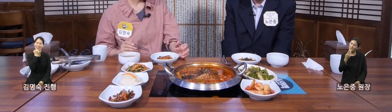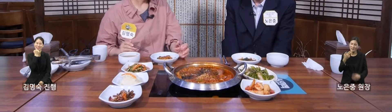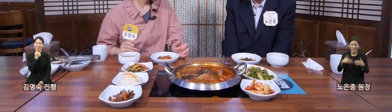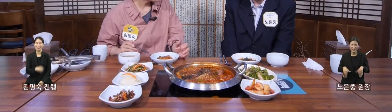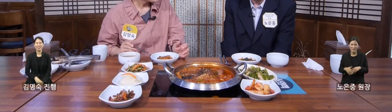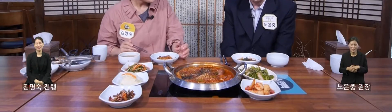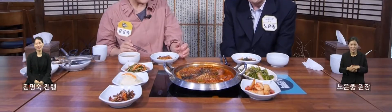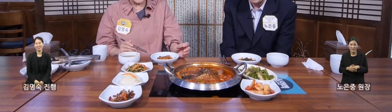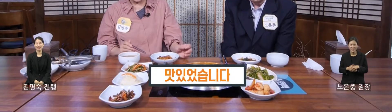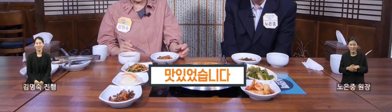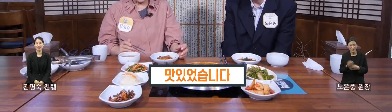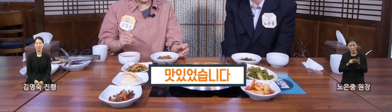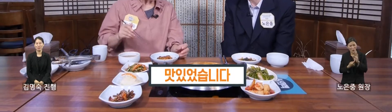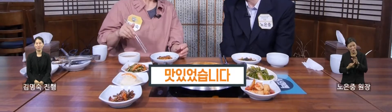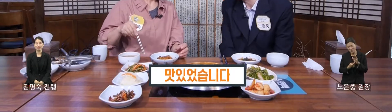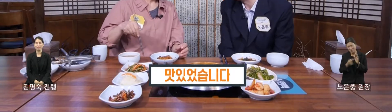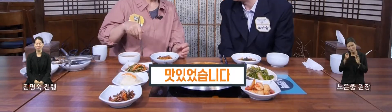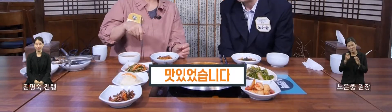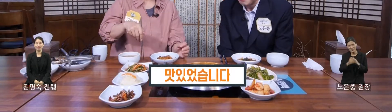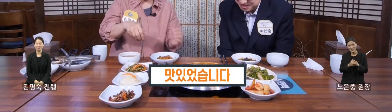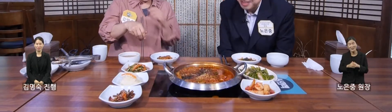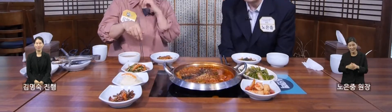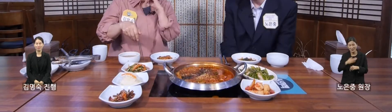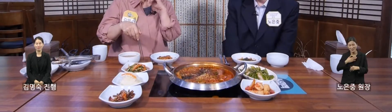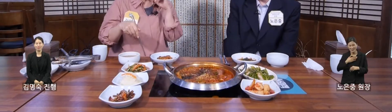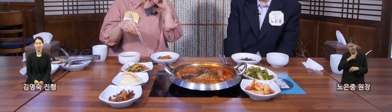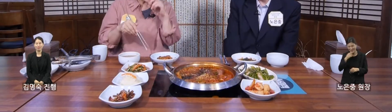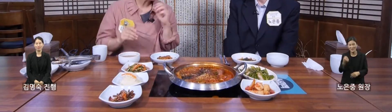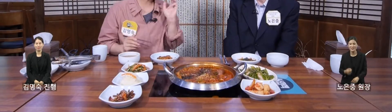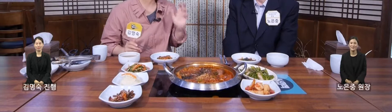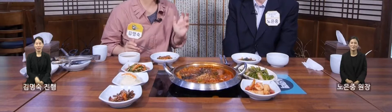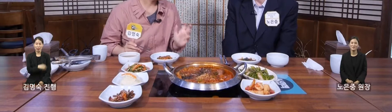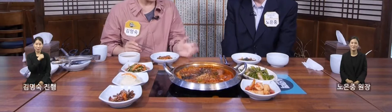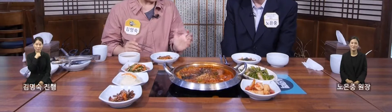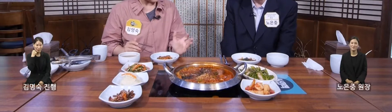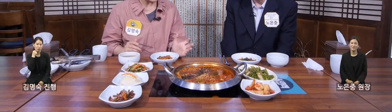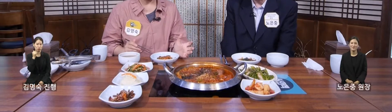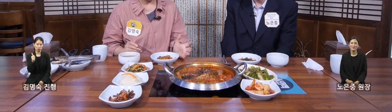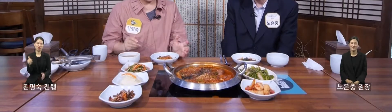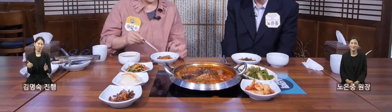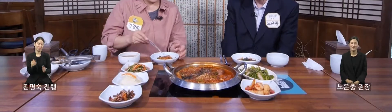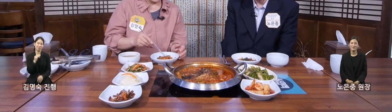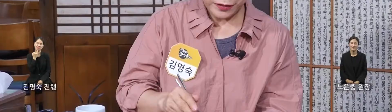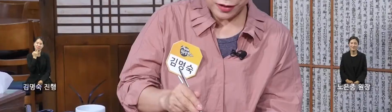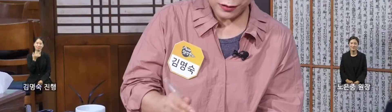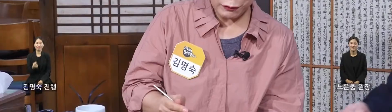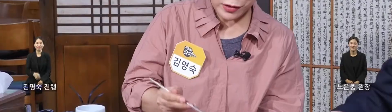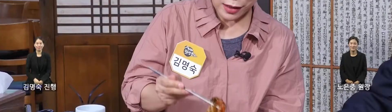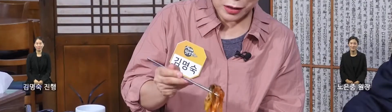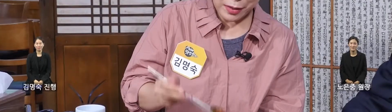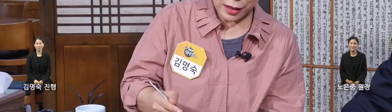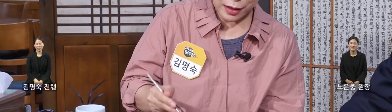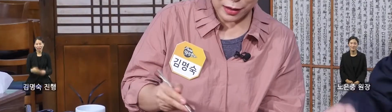그런 게 표현이 약해서 저는 아무튼 맛있었습니다. 그러니까 맛있으면 된 거예요. 맛있으면